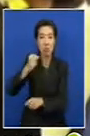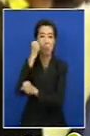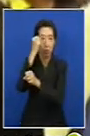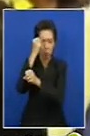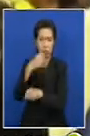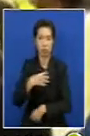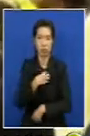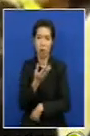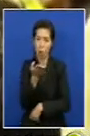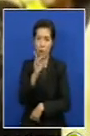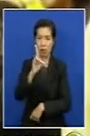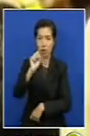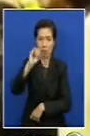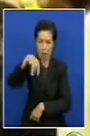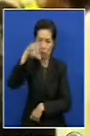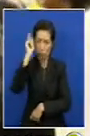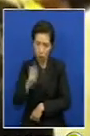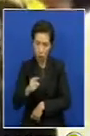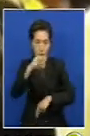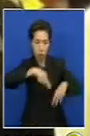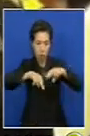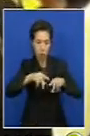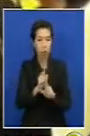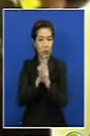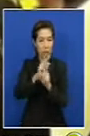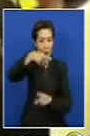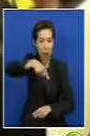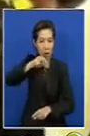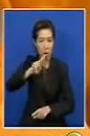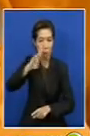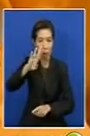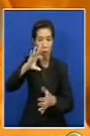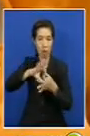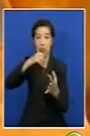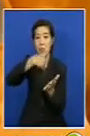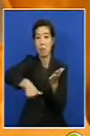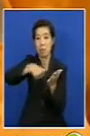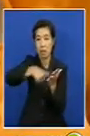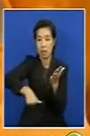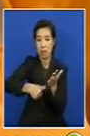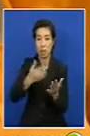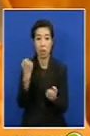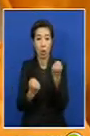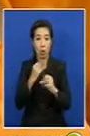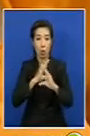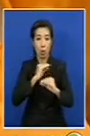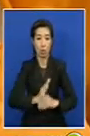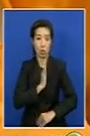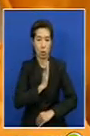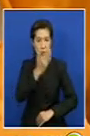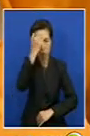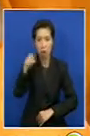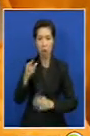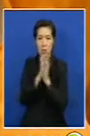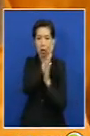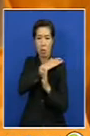ว่าต้องการให้ DSI เข้าไปตรวจสอบตามพรบ.สรรพสามิตและประมวลกฎหมายอาญากรณีที่สมเด็จพระมหารัชมังคลา